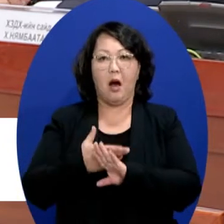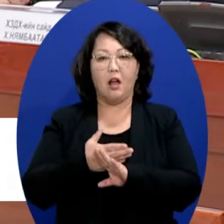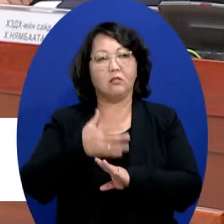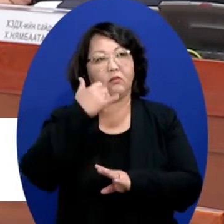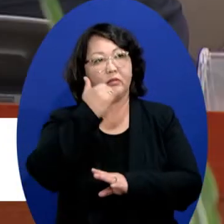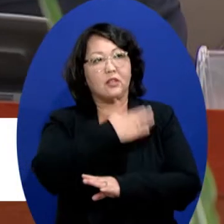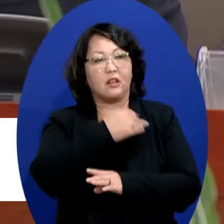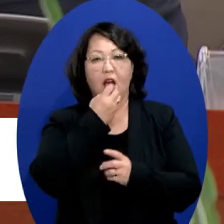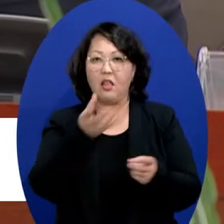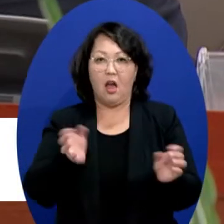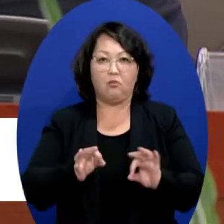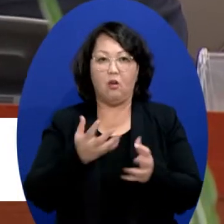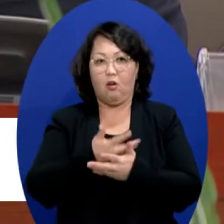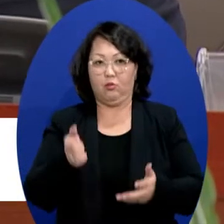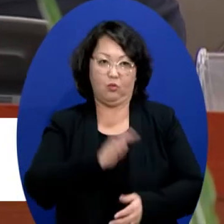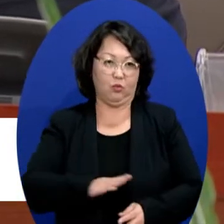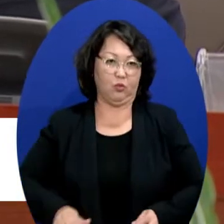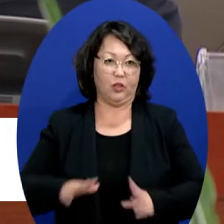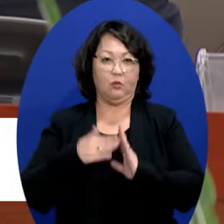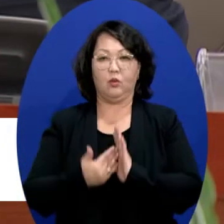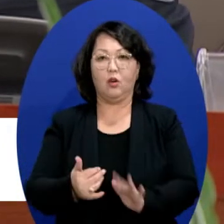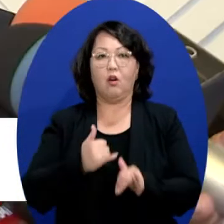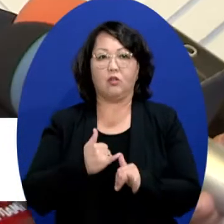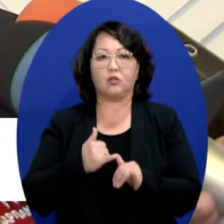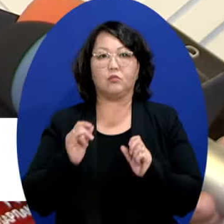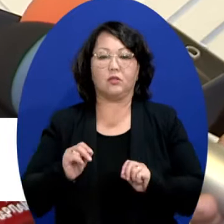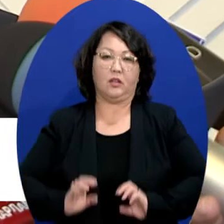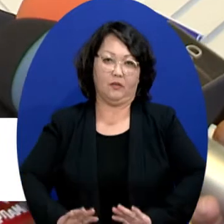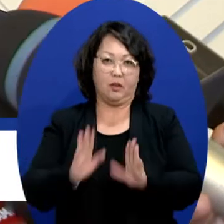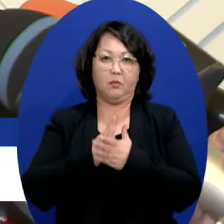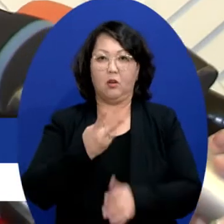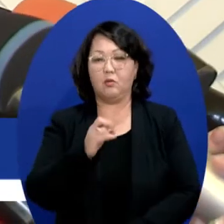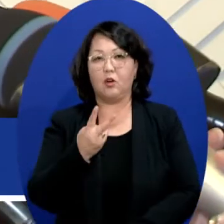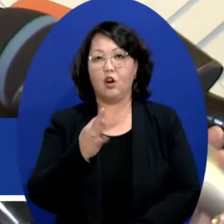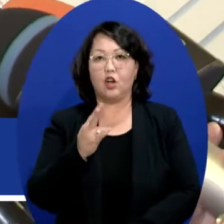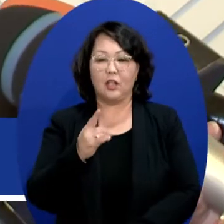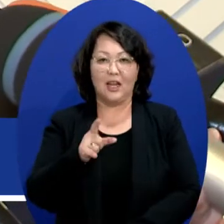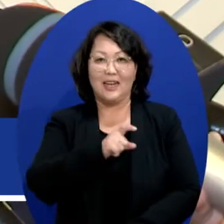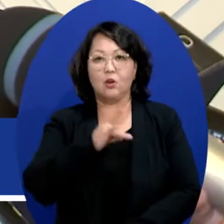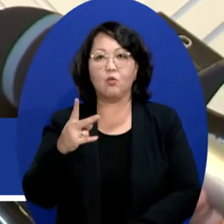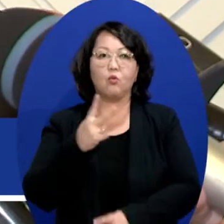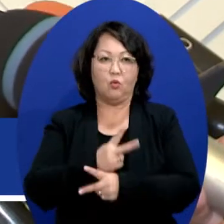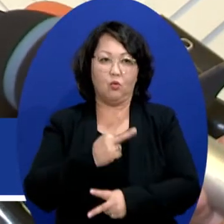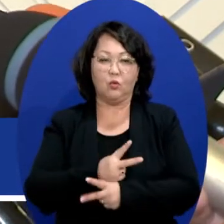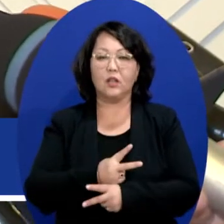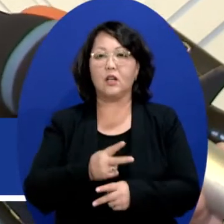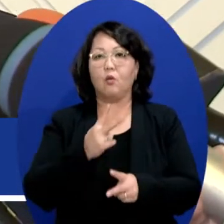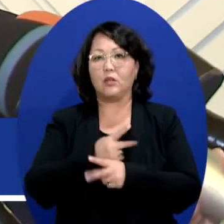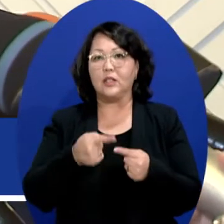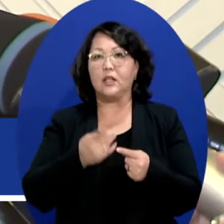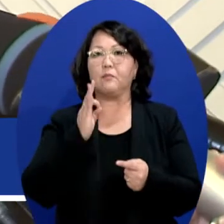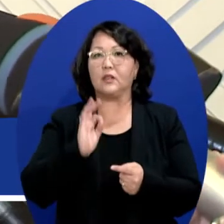Ийм байдлаар олон хүүхэд гэр бүлийн хүчирхийллийг охирч болж байна. 2002 оны эрүүг хуулинд гэмтрэгийг үл мэдээлэх нуун дарагдуулах